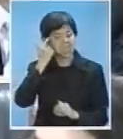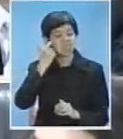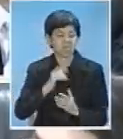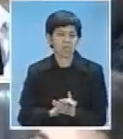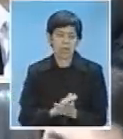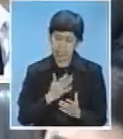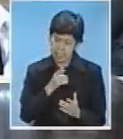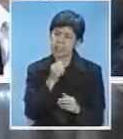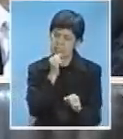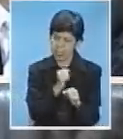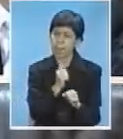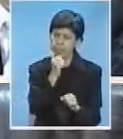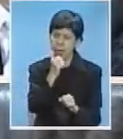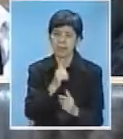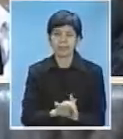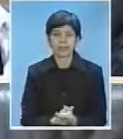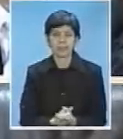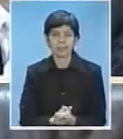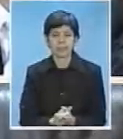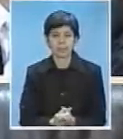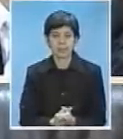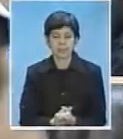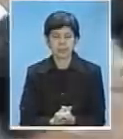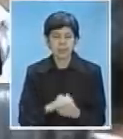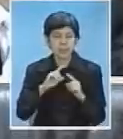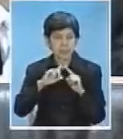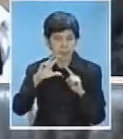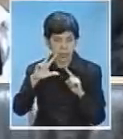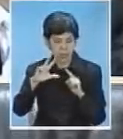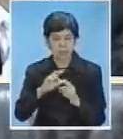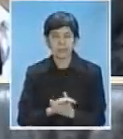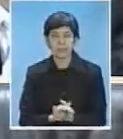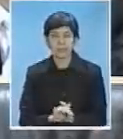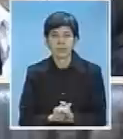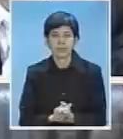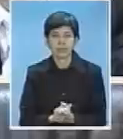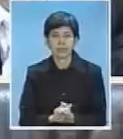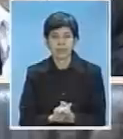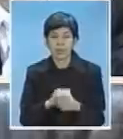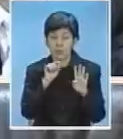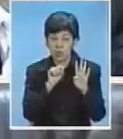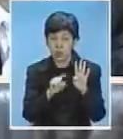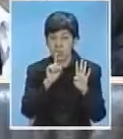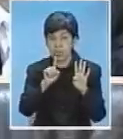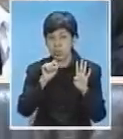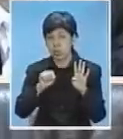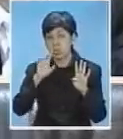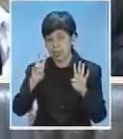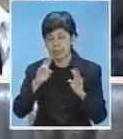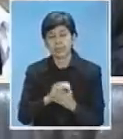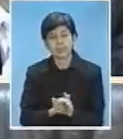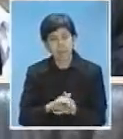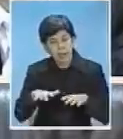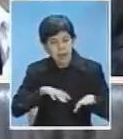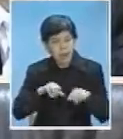สิ่งที่เราทำได้ประเด็นที่สามในเรื่อง 4.1.7 การเตรียม